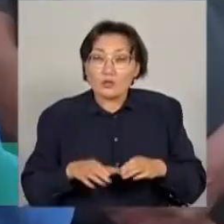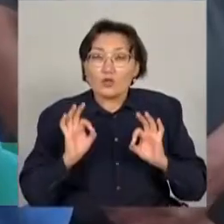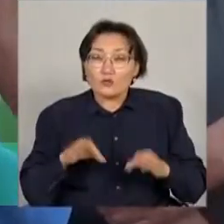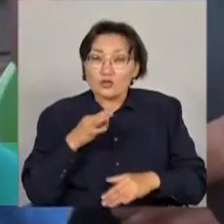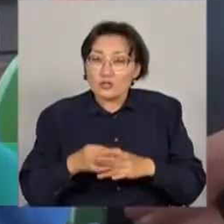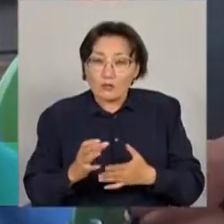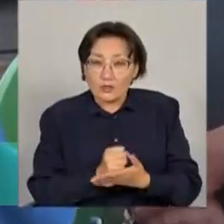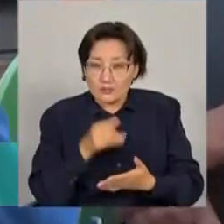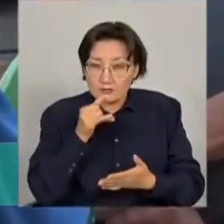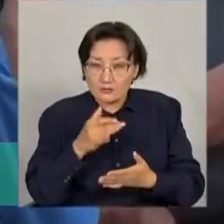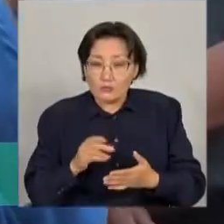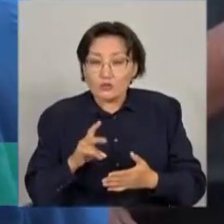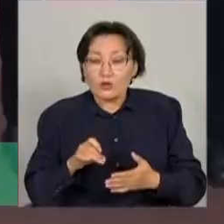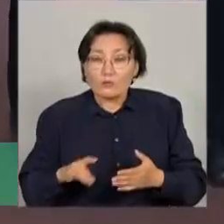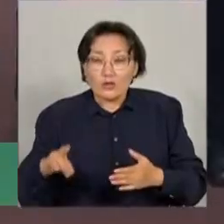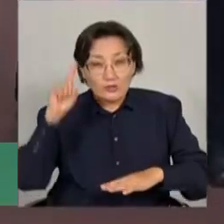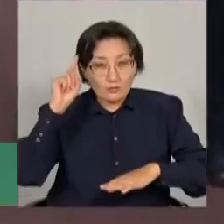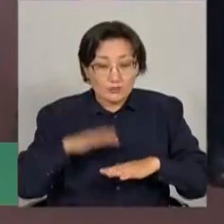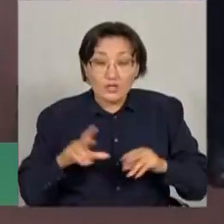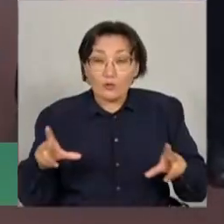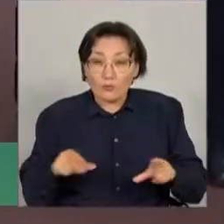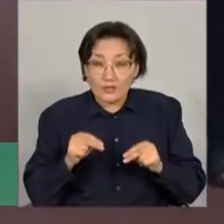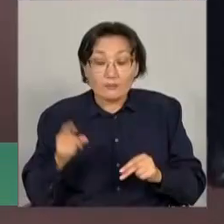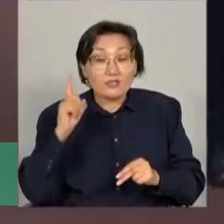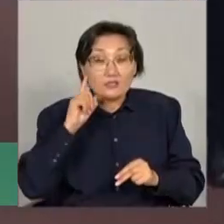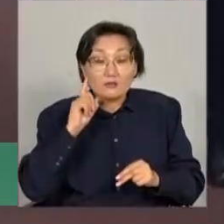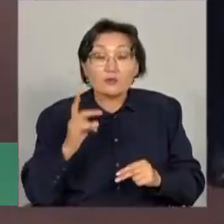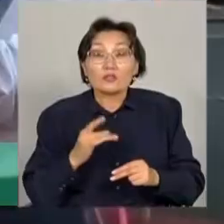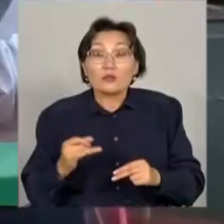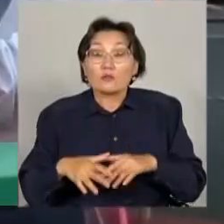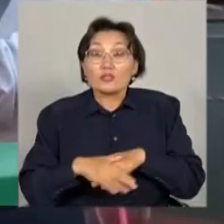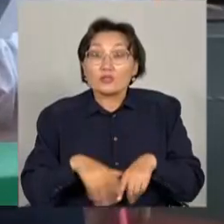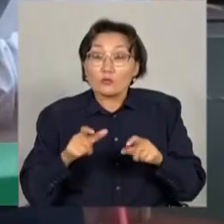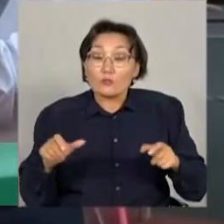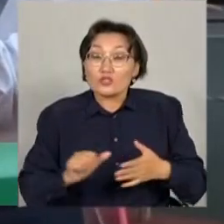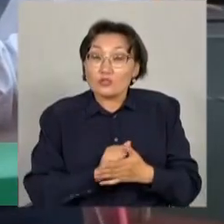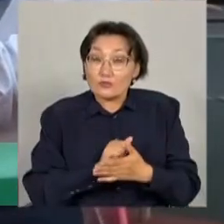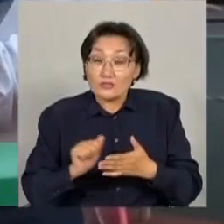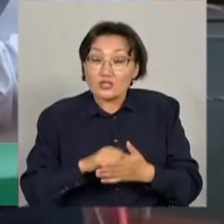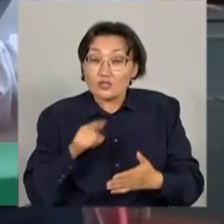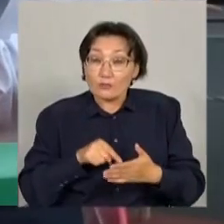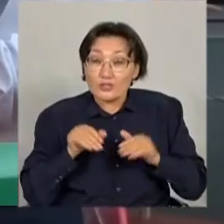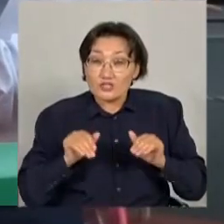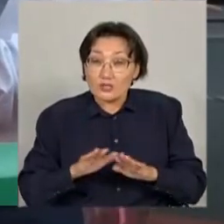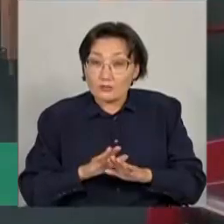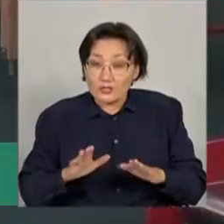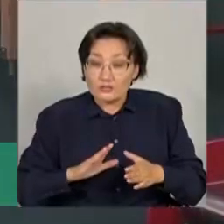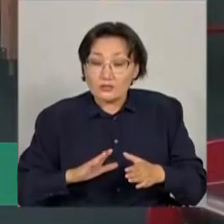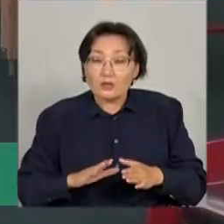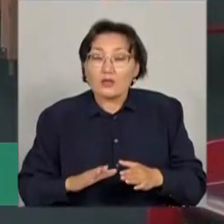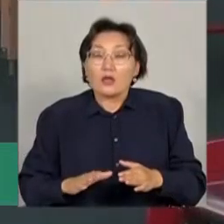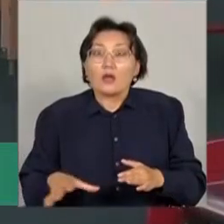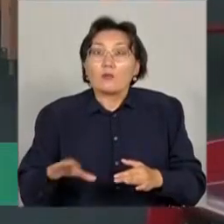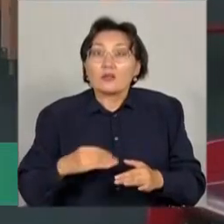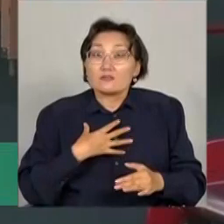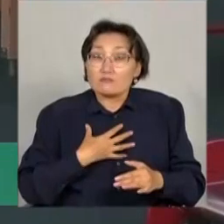жауап ала алмаса да, Нұра ауданы әкімінің уәдесін естіді. Дегенмен тұрғындар құжат бойынша мәселе шешілмейінше кеудедегі